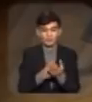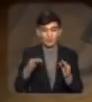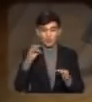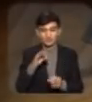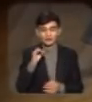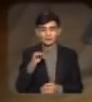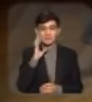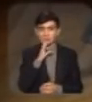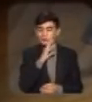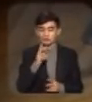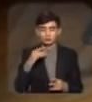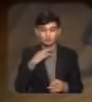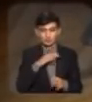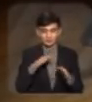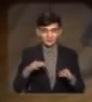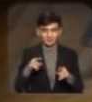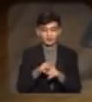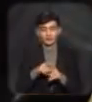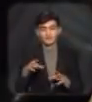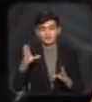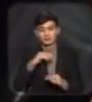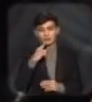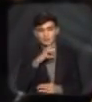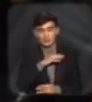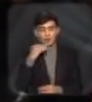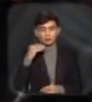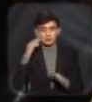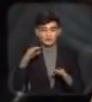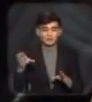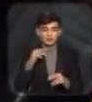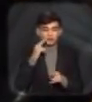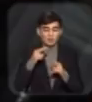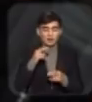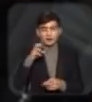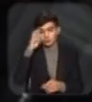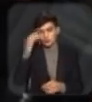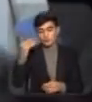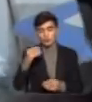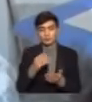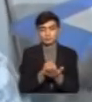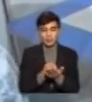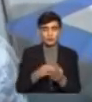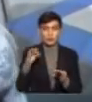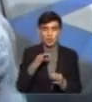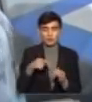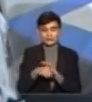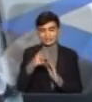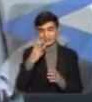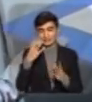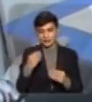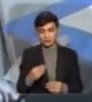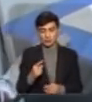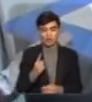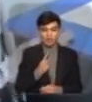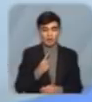аналарды сергелденге салып қойды дейді ақтөбеліктер. Сөздерінше мемлекеттен берілетін жәрдемақының кімге тиесілі екенін білу үшін 3 күннен бері ұзын сонар